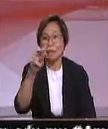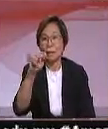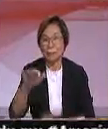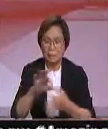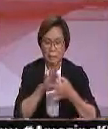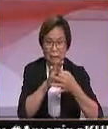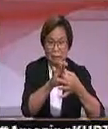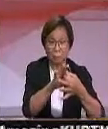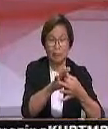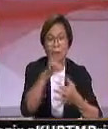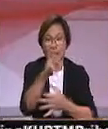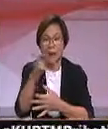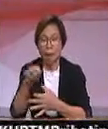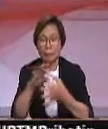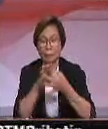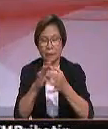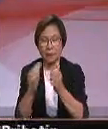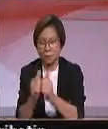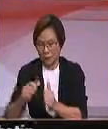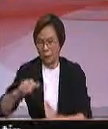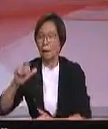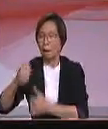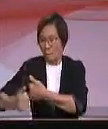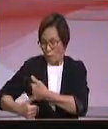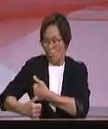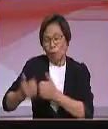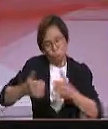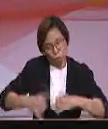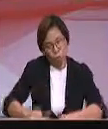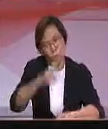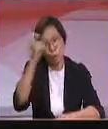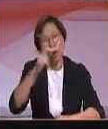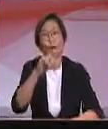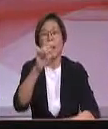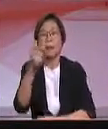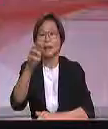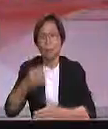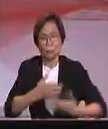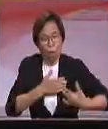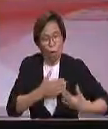kerjasama ATM dan Kementerian Kesihatan akan diteruskan dan ini sebahagian komitmen ATM